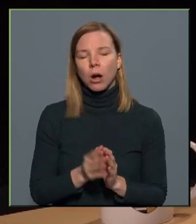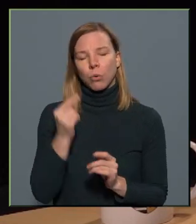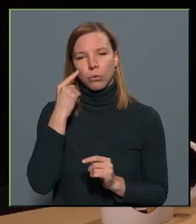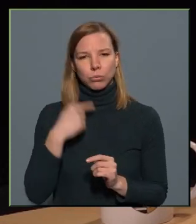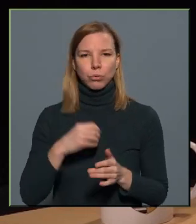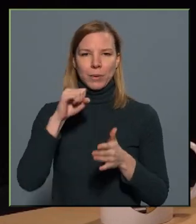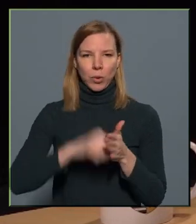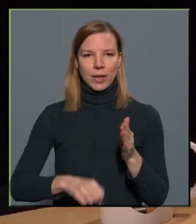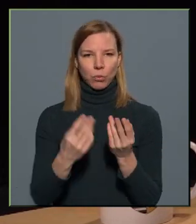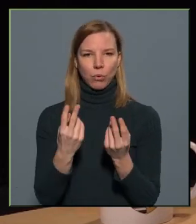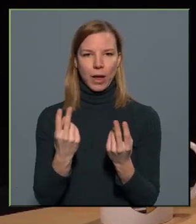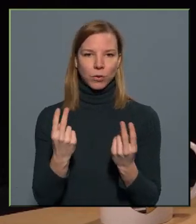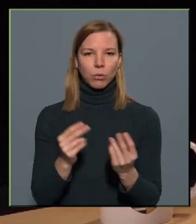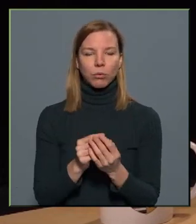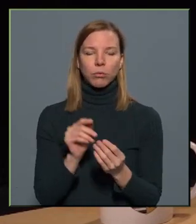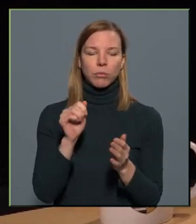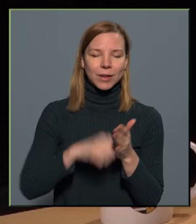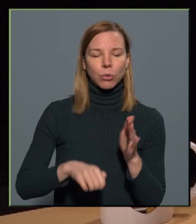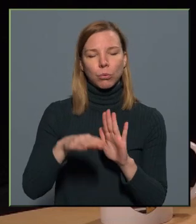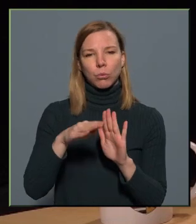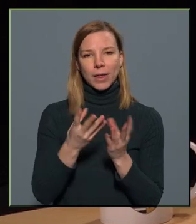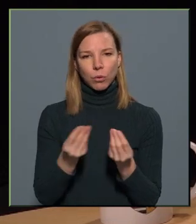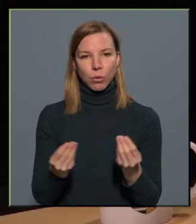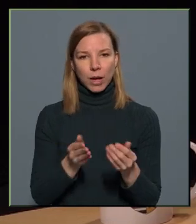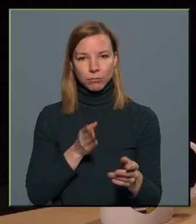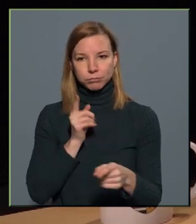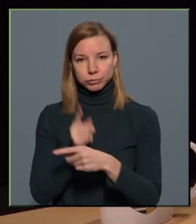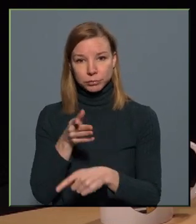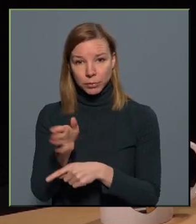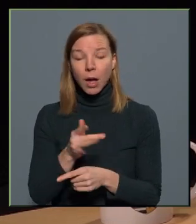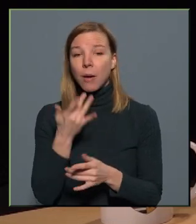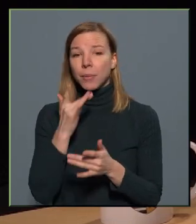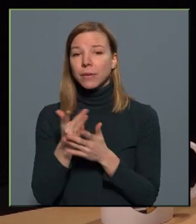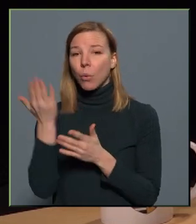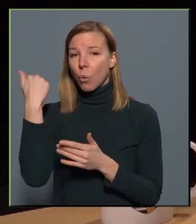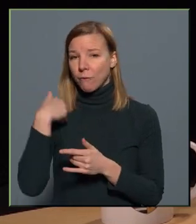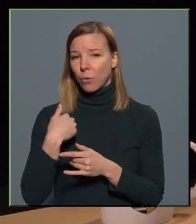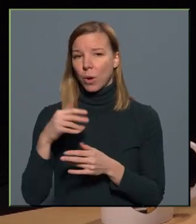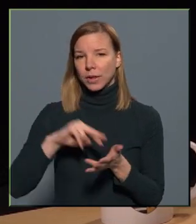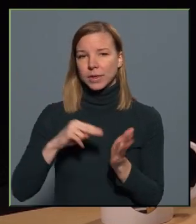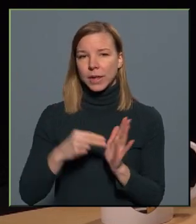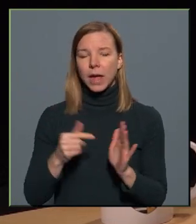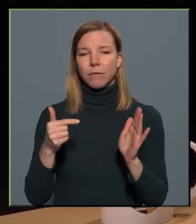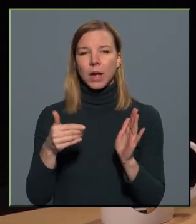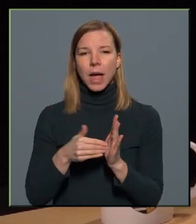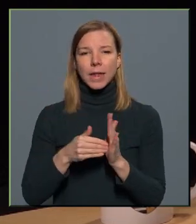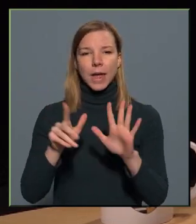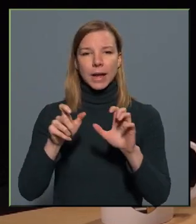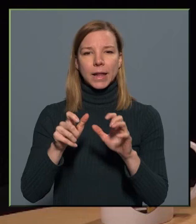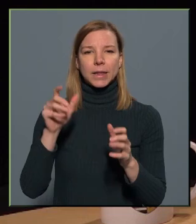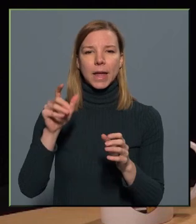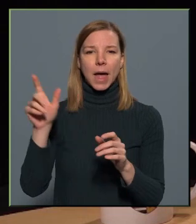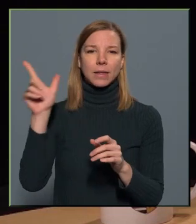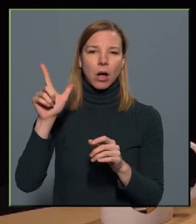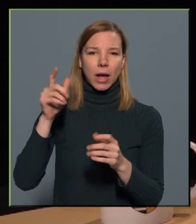gyógyszergyárút esetében az 1700 lakás építését mi 1300 környékére javasoltuk, és tartottuk